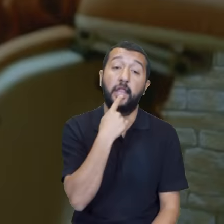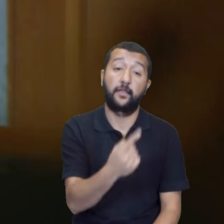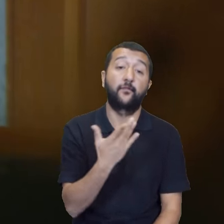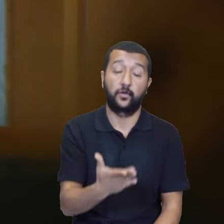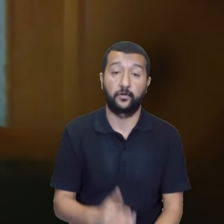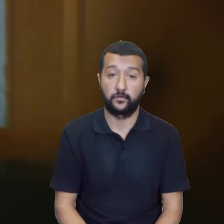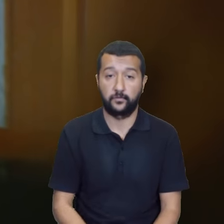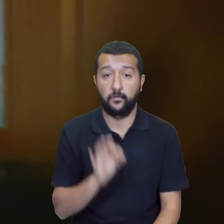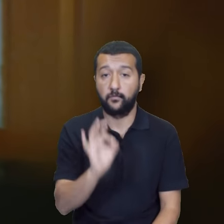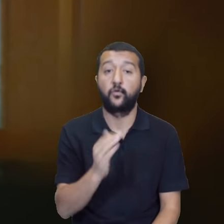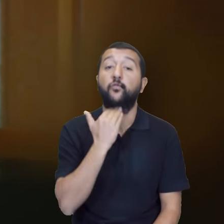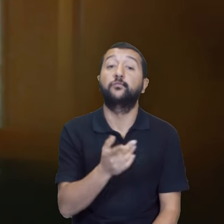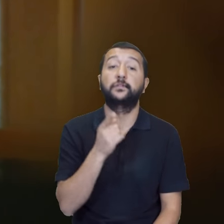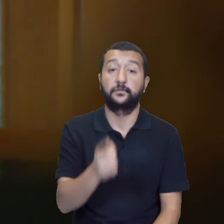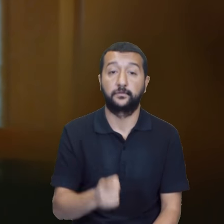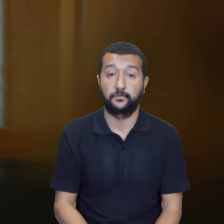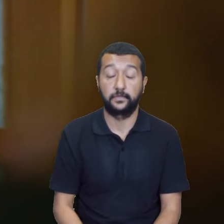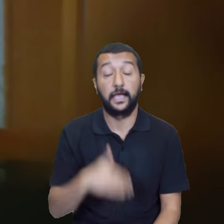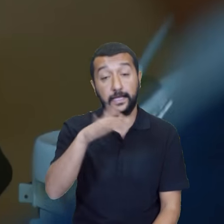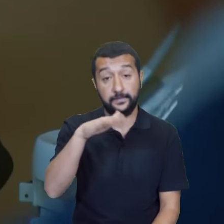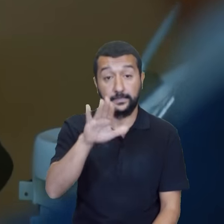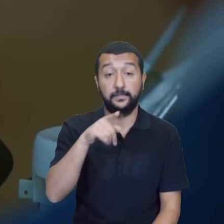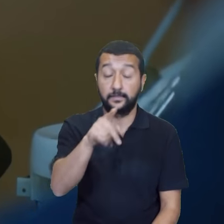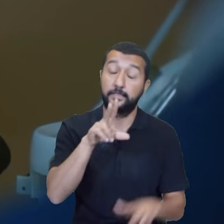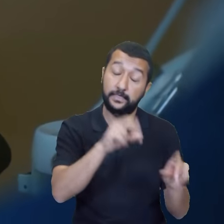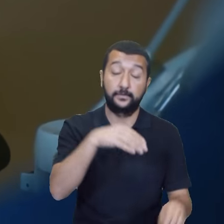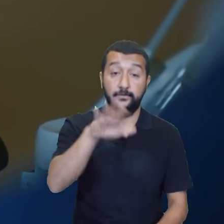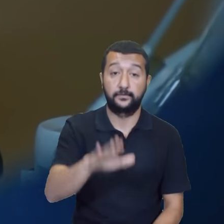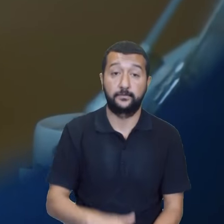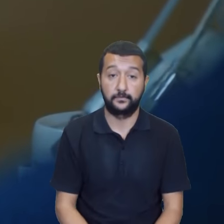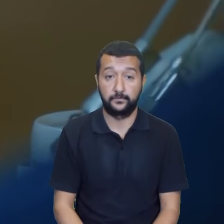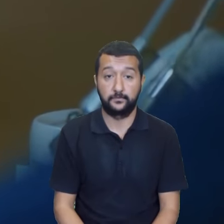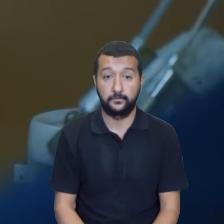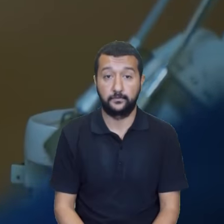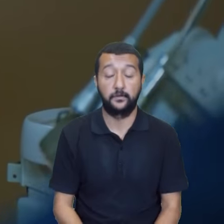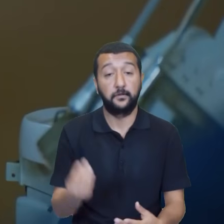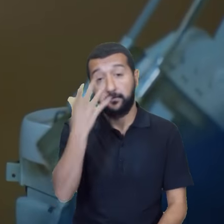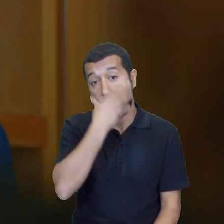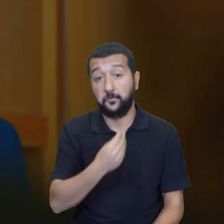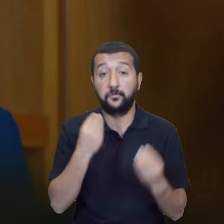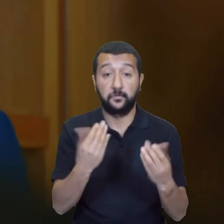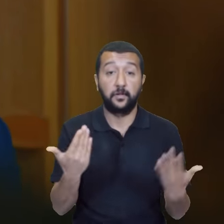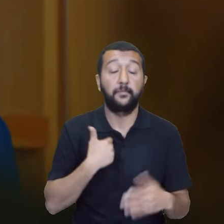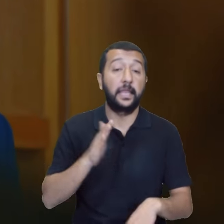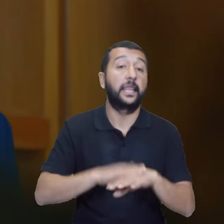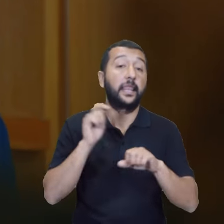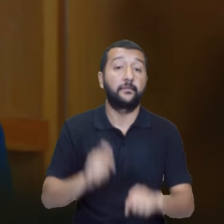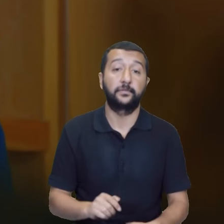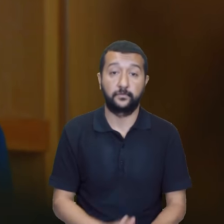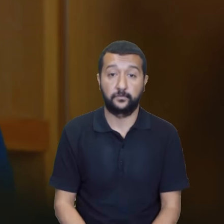ya. Böyle olmaz. Hadi hadi, hadi yat. Oh, ne güzelmiş ya. Ben ne